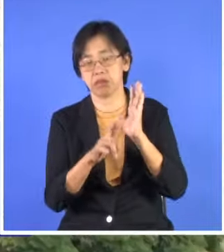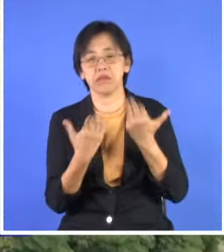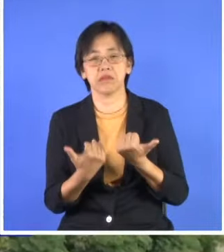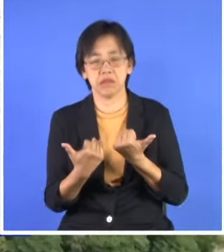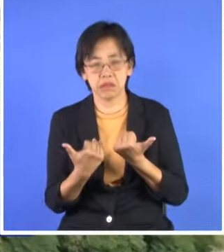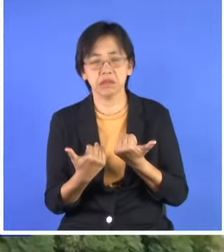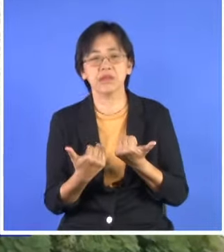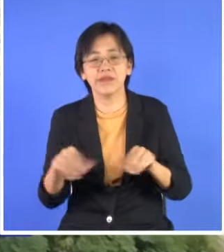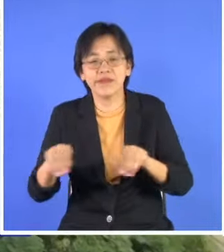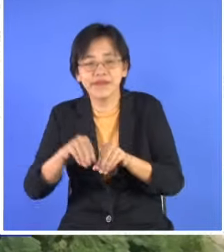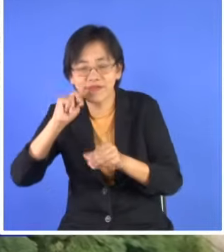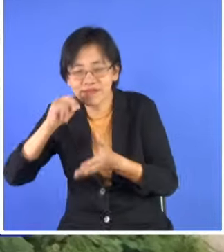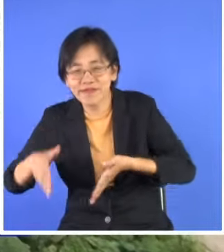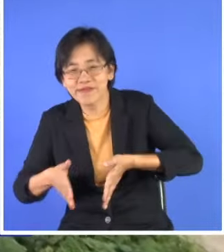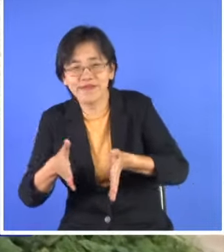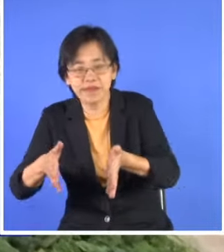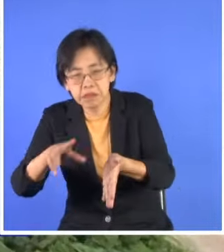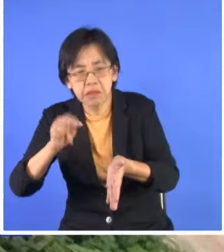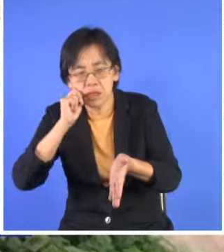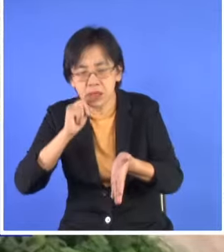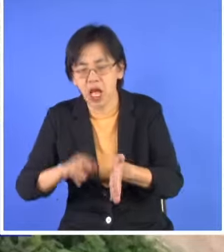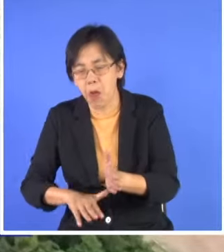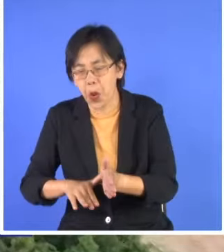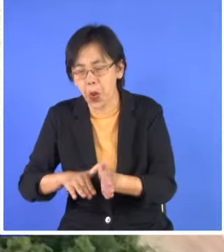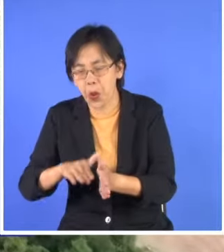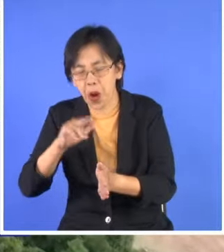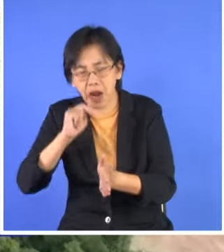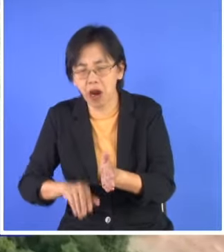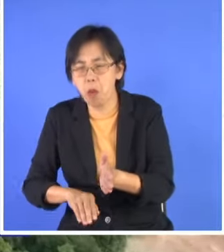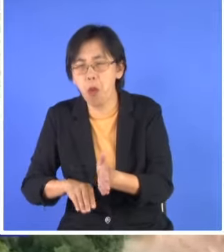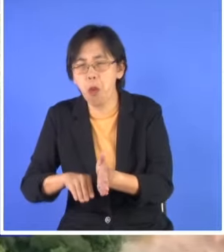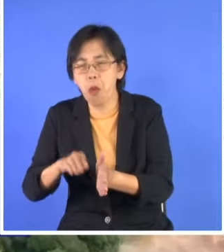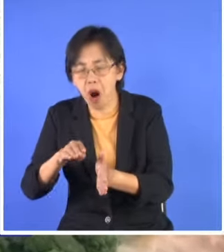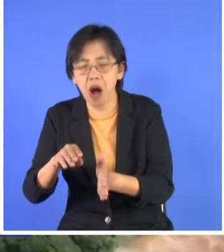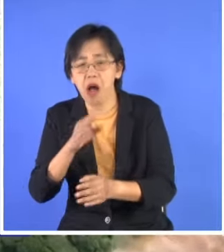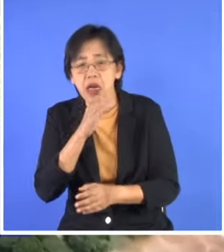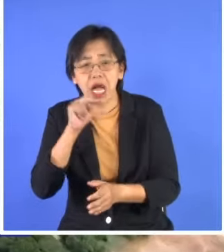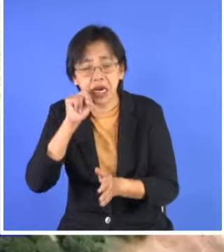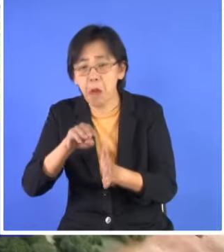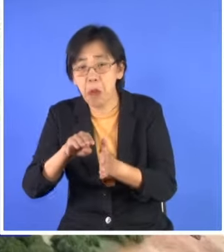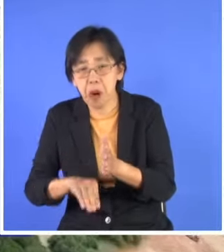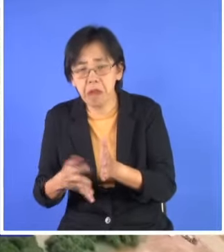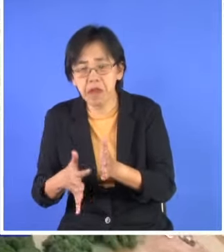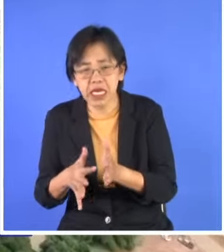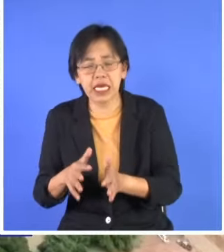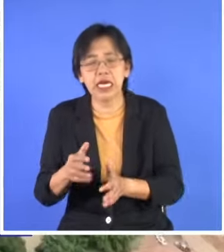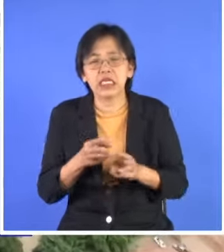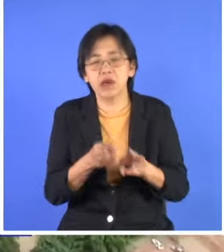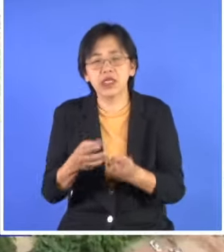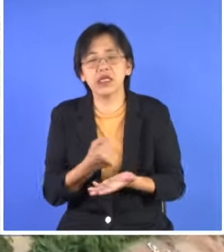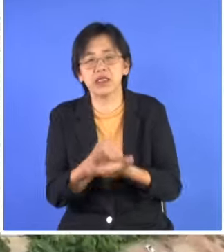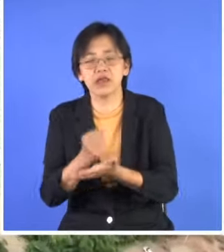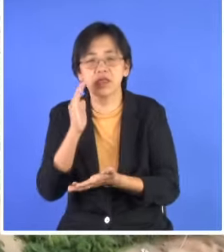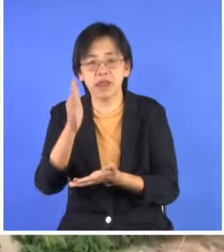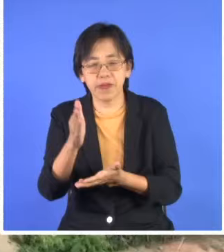นะครับมันติดกับคลองบางพระมีปริมาณน้ำที่เอ่อสูงขึ้นนะครับถ้าหากว่าน้ำมันไม่ลดเนี่ยก็ต้องไปหาทางเยียวยาช่วยเหลือกันอ้าวัน